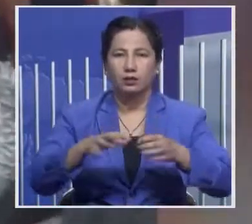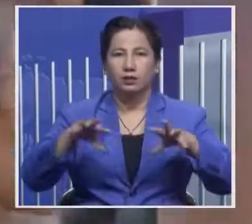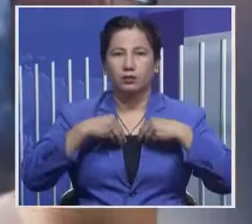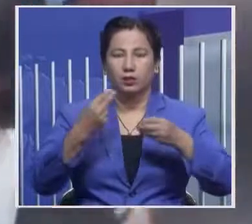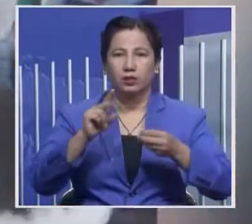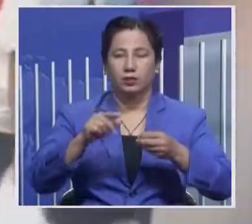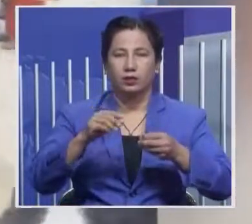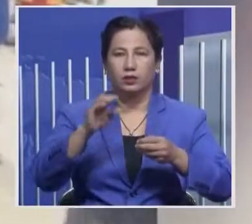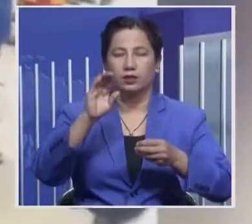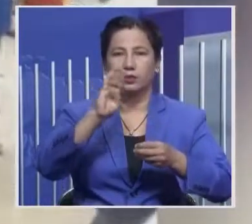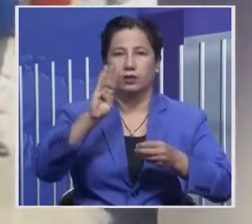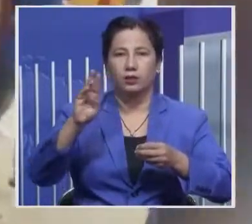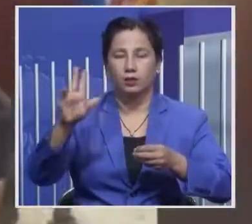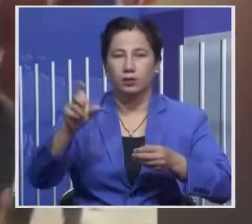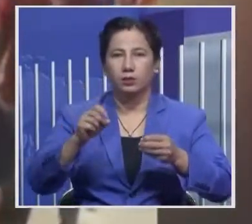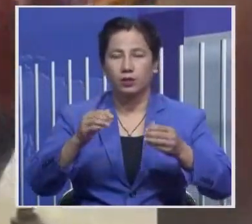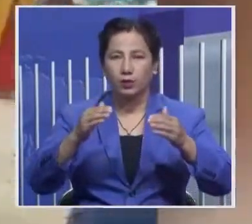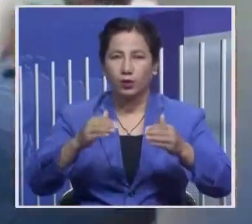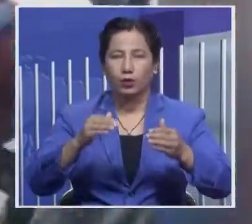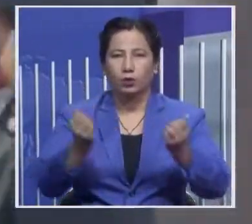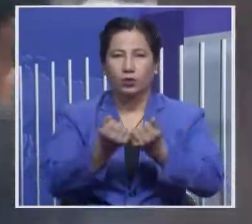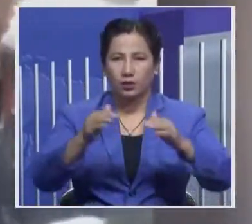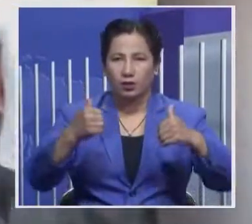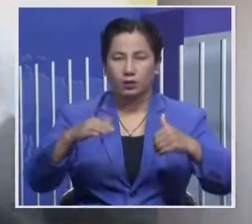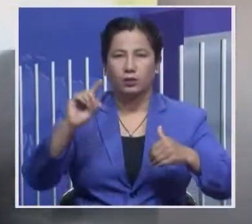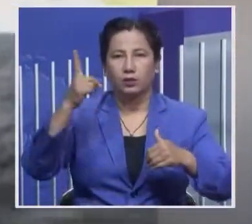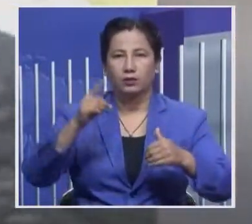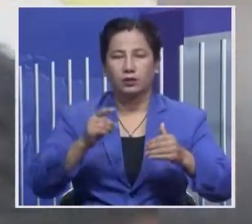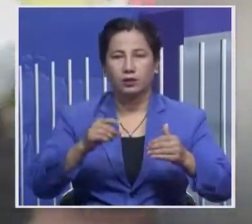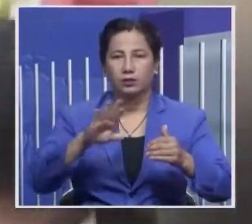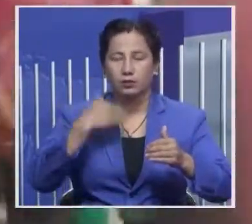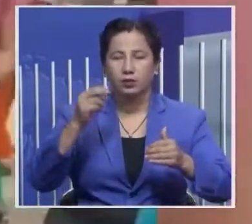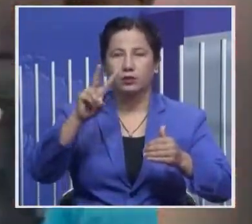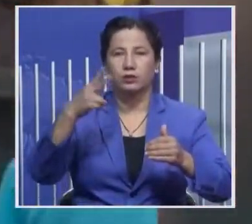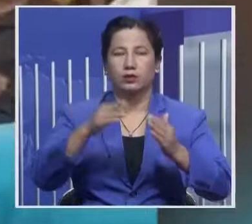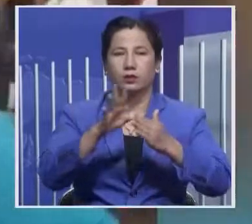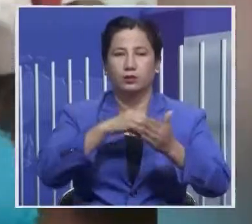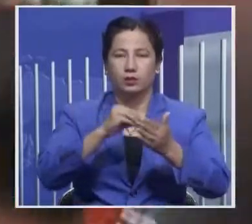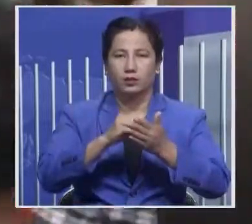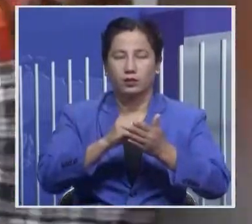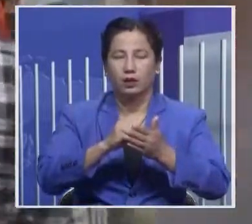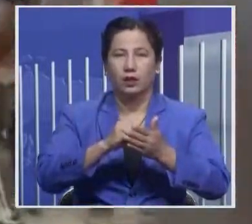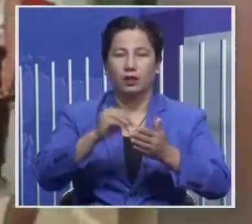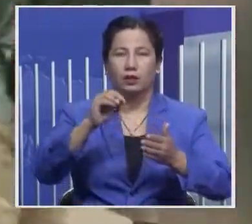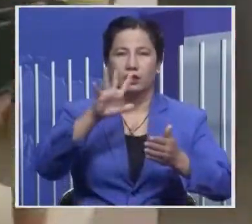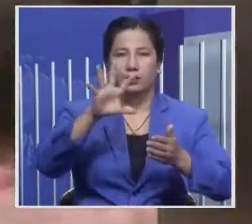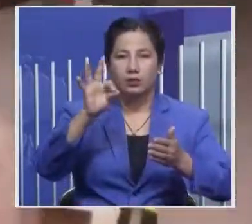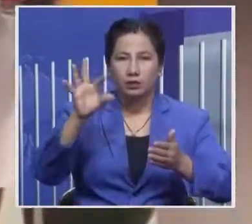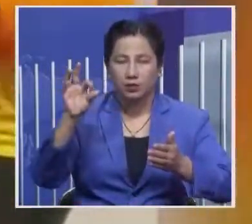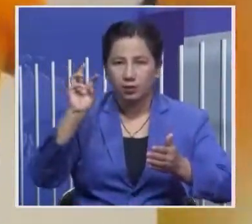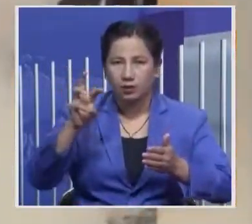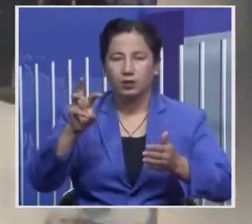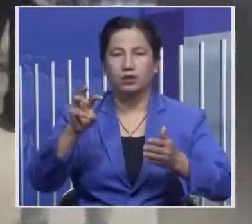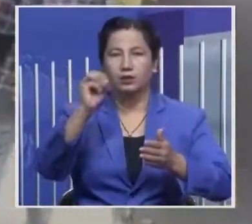भएपछि बबईमा भएको अवरोध हटेको हो। पहिलो चरण मृतक दुईजनाको परिवारलाई क्रिया खर्च बापत 50,000 रुपियाँ